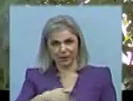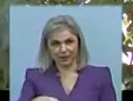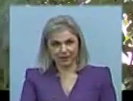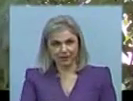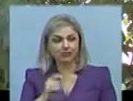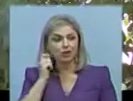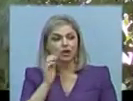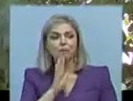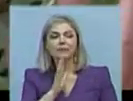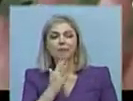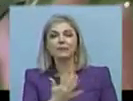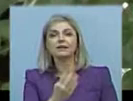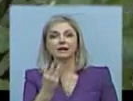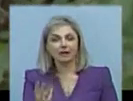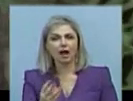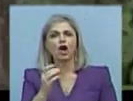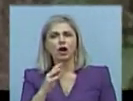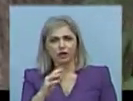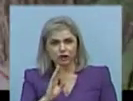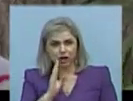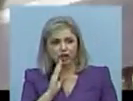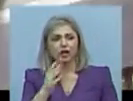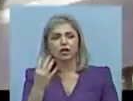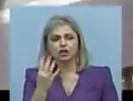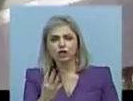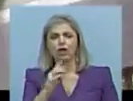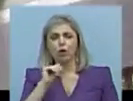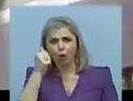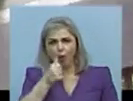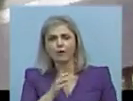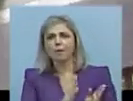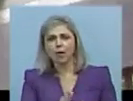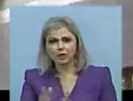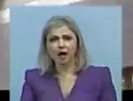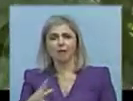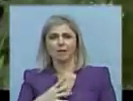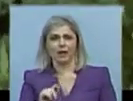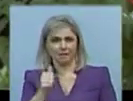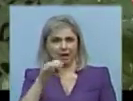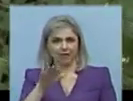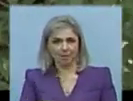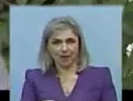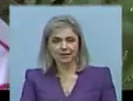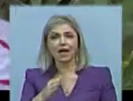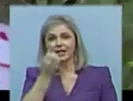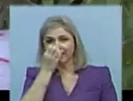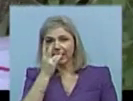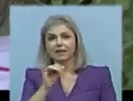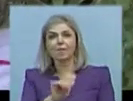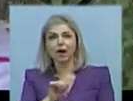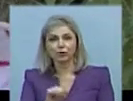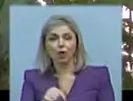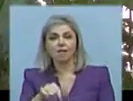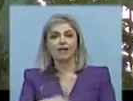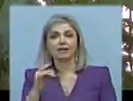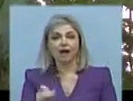53-річна Ірина Павлова 4 роки поспіль посідала перші місця у номінації «Квіти на балконі». Говорить, цього року обрала одразу дві